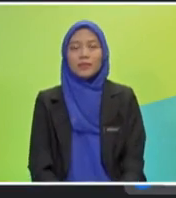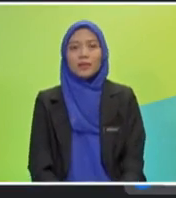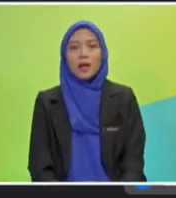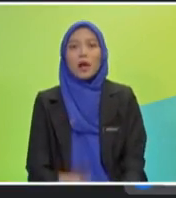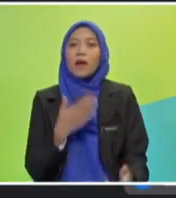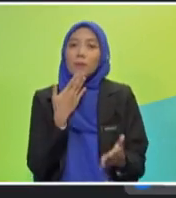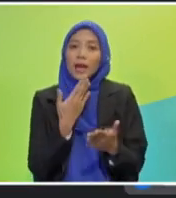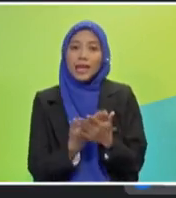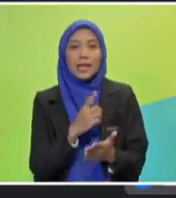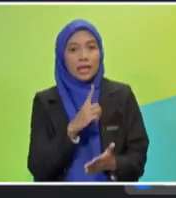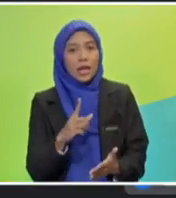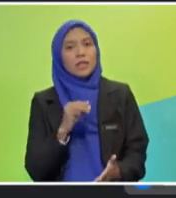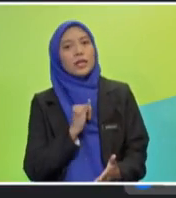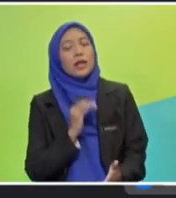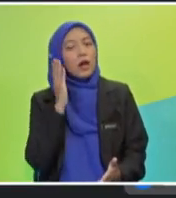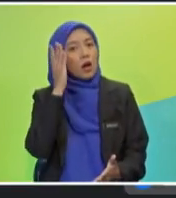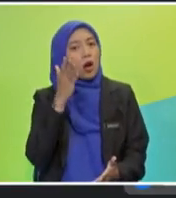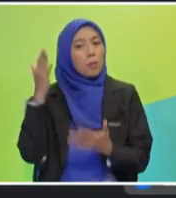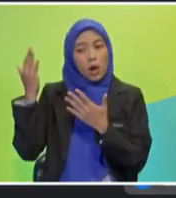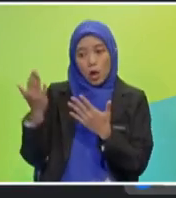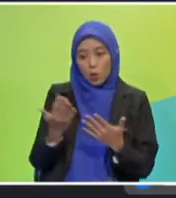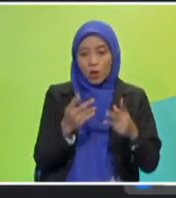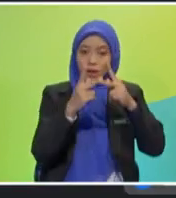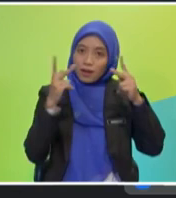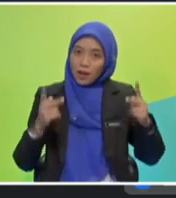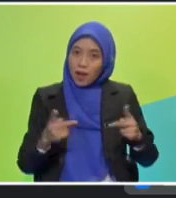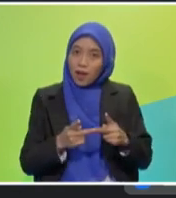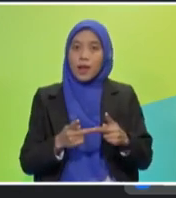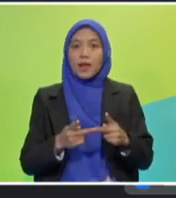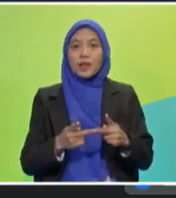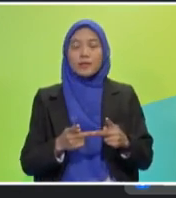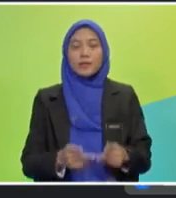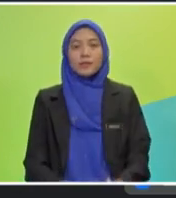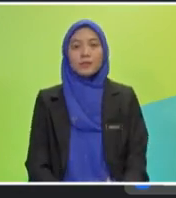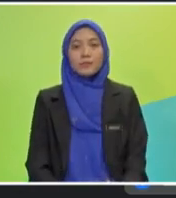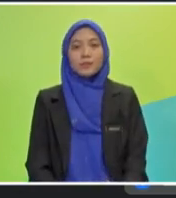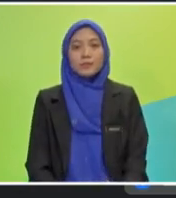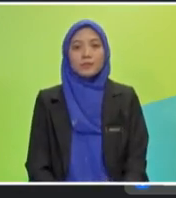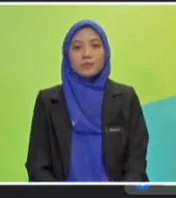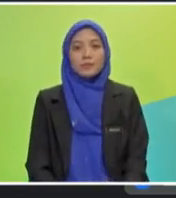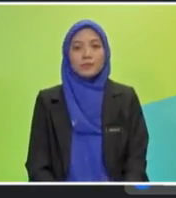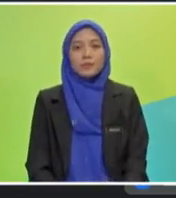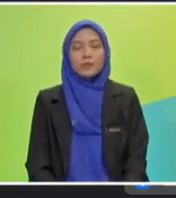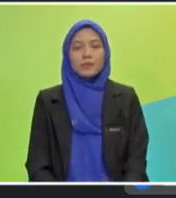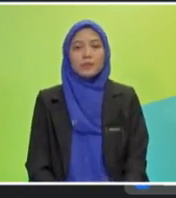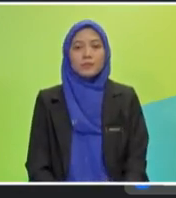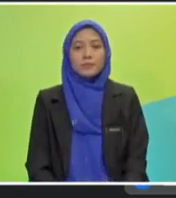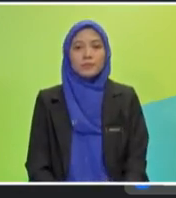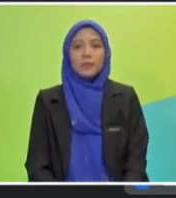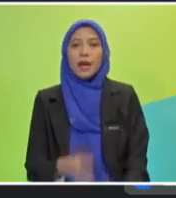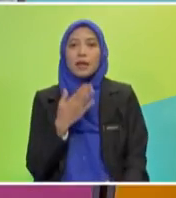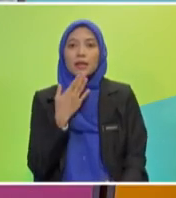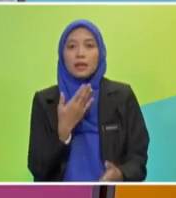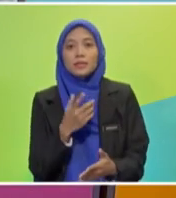Baiklah, saya akan membawa kad Manila. Baiklah, saya akan membawa kad